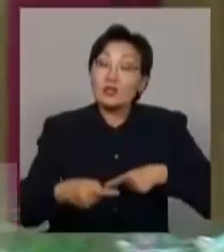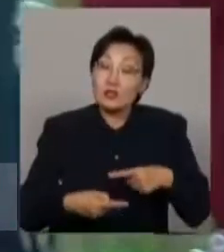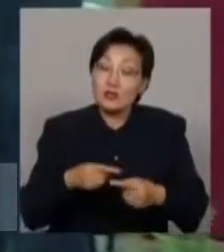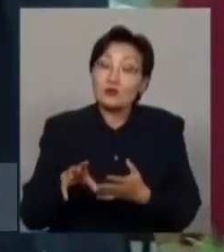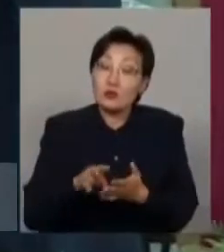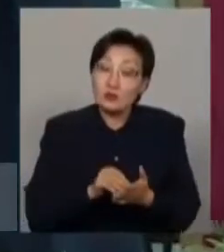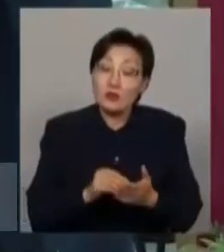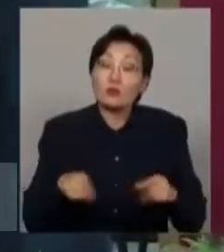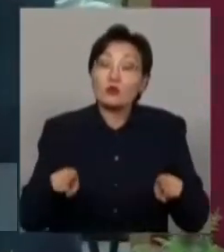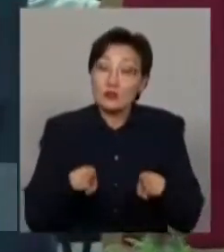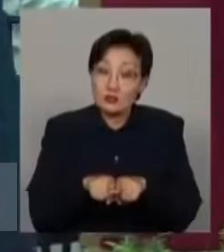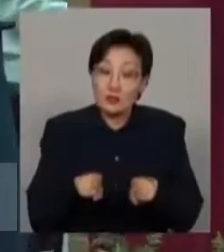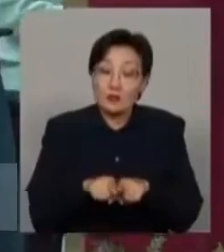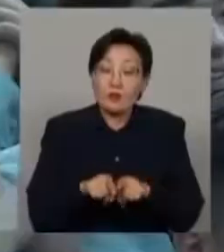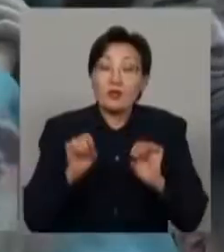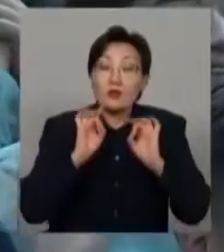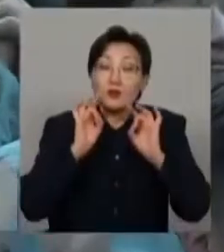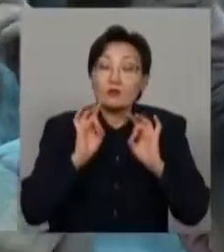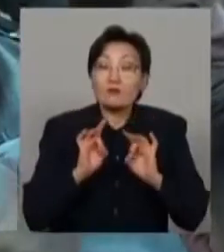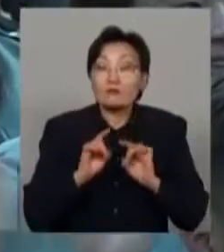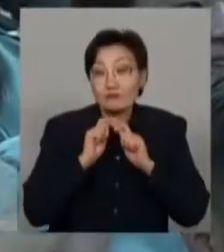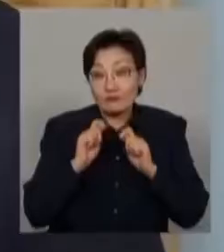деген ұйымдастырушылар осылай тосын сый жасапты.